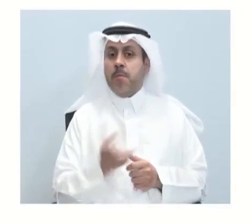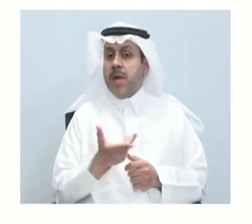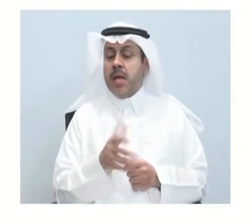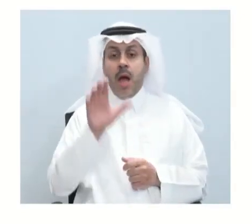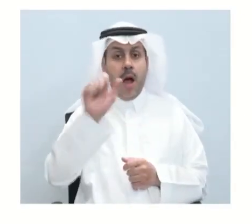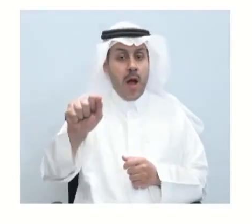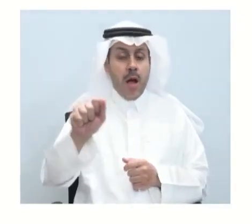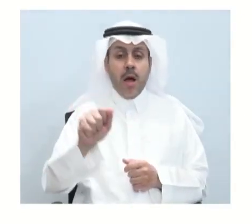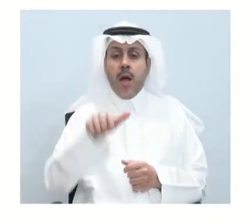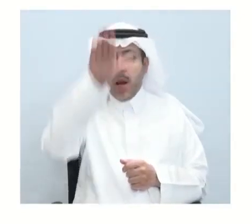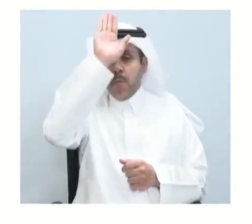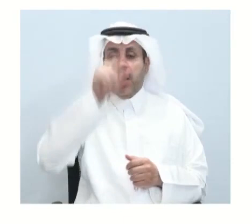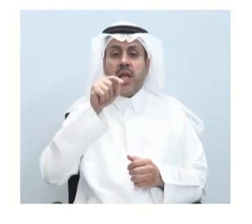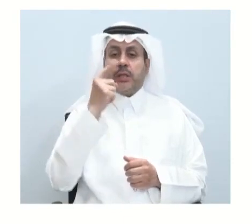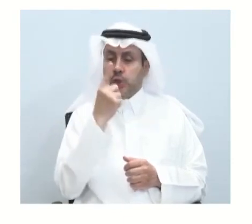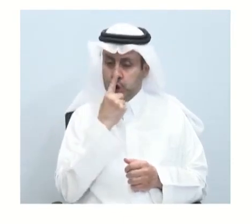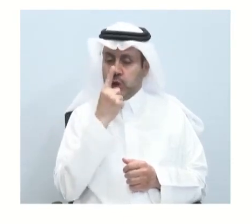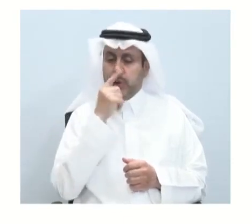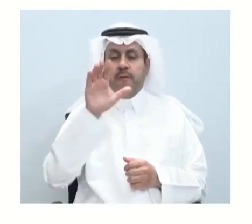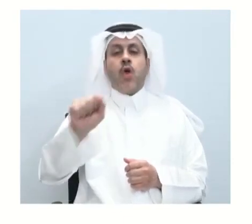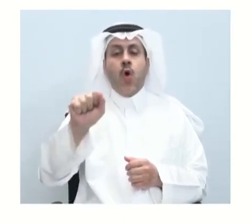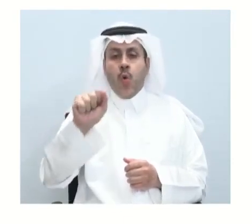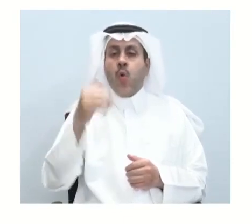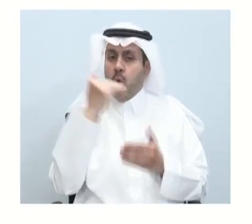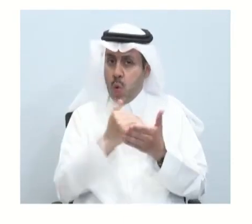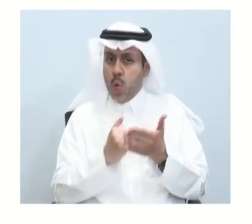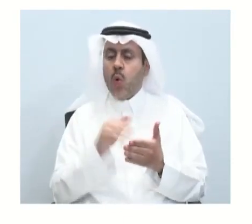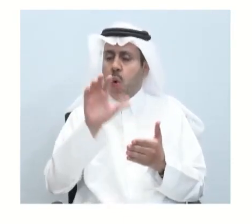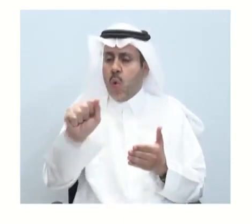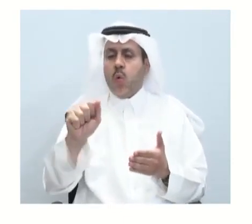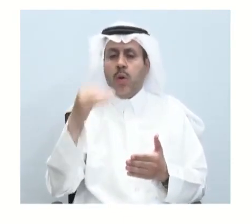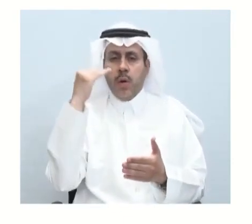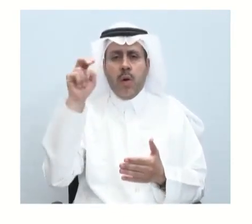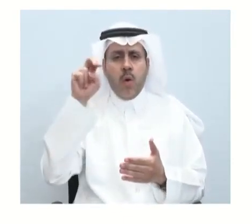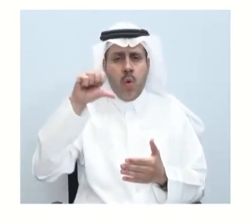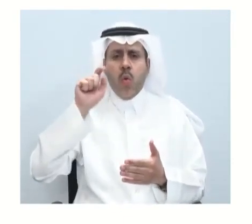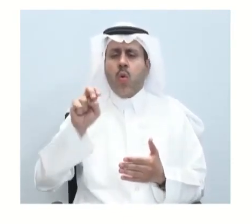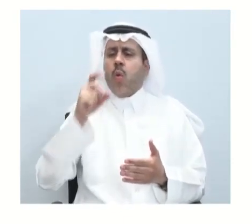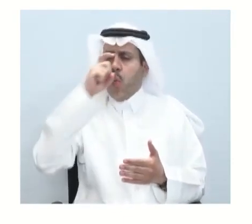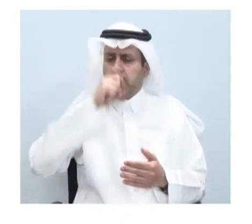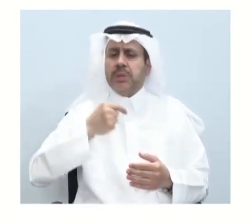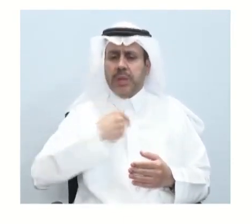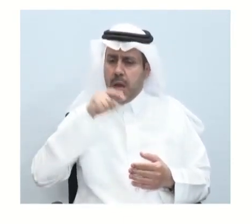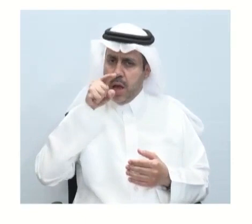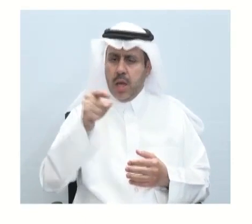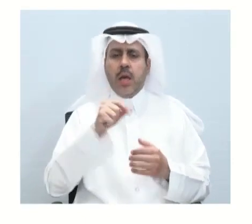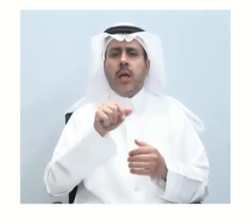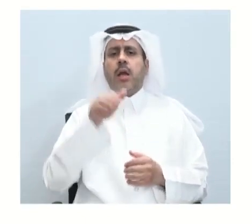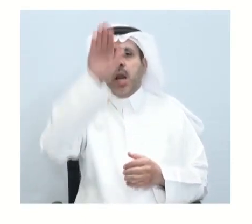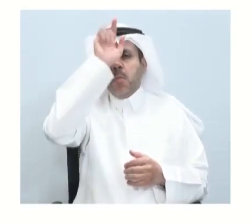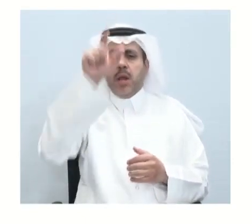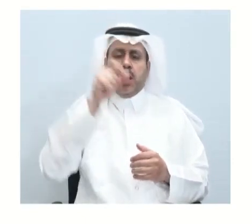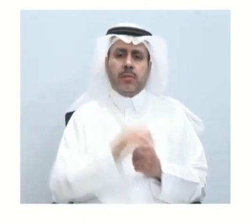ولي الامر الذي انعقدت له البيعه لولي الامر اخواني واخواتي حقوق وواجبات كثيره من هذه الحقوق